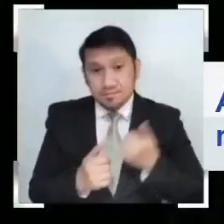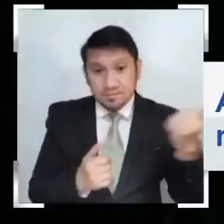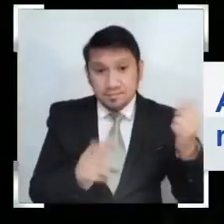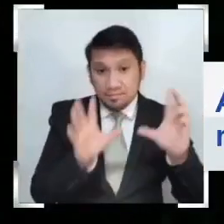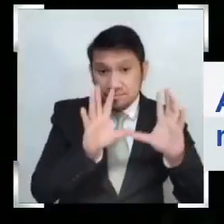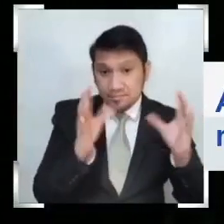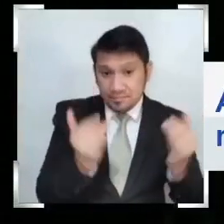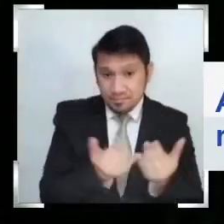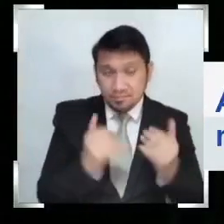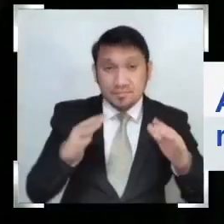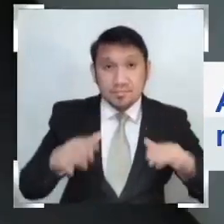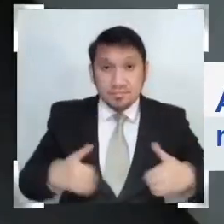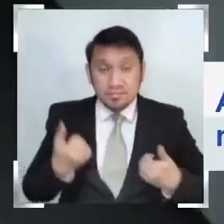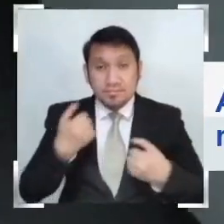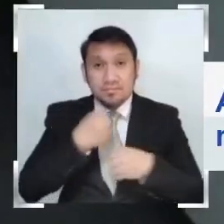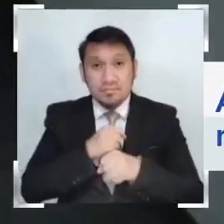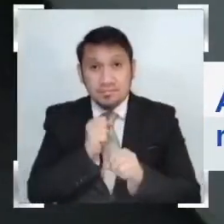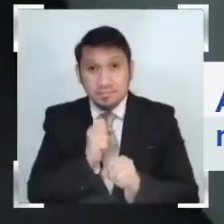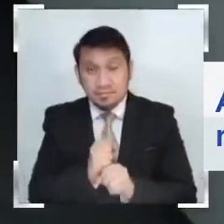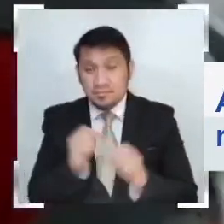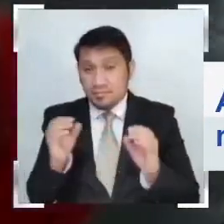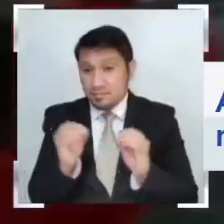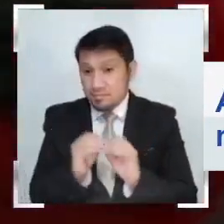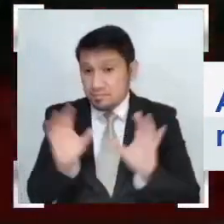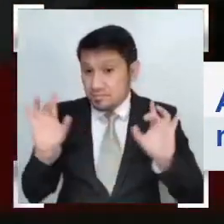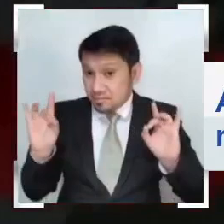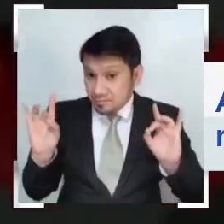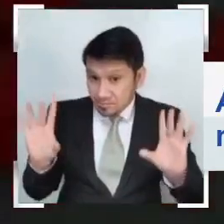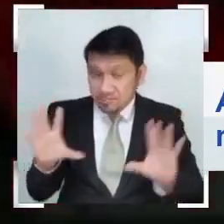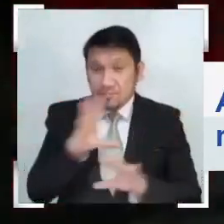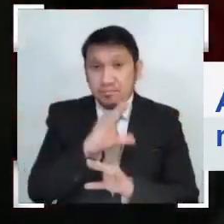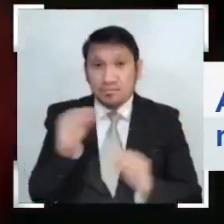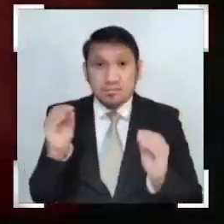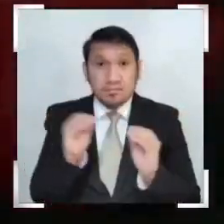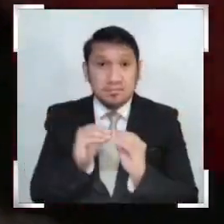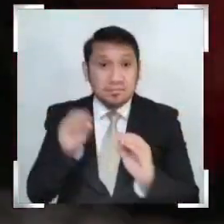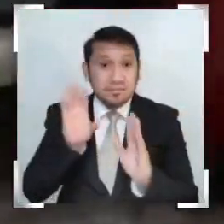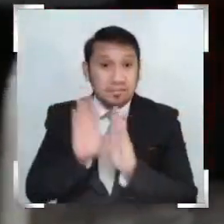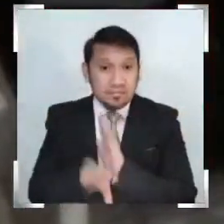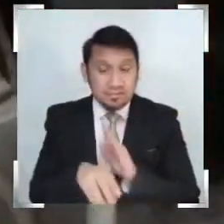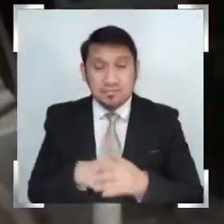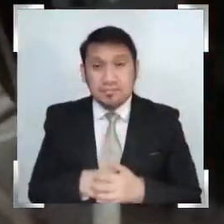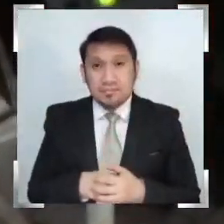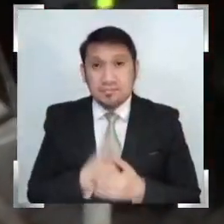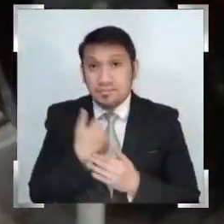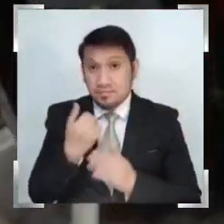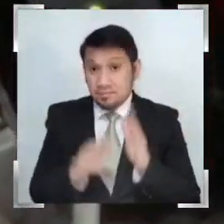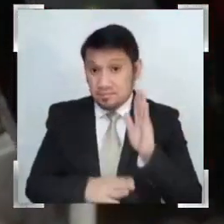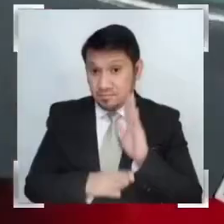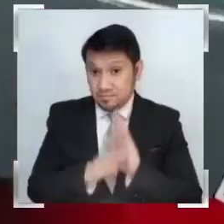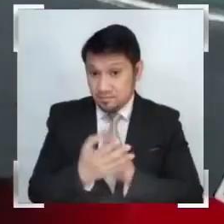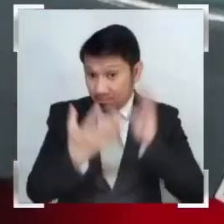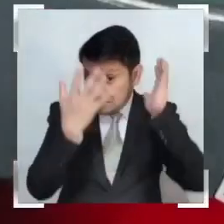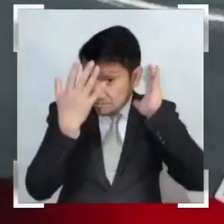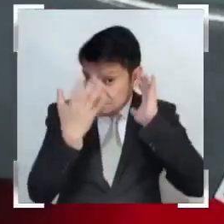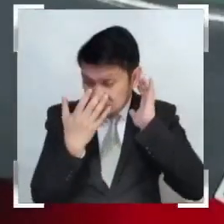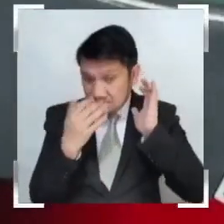para makagawa ng bersyon nito na mas magaan at mas mura. Ang dinedevelop na anti-pollution helmet nasa